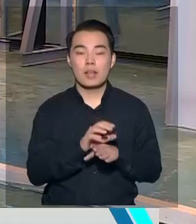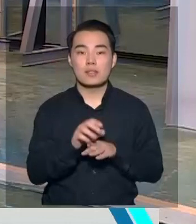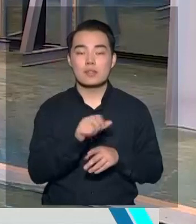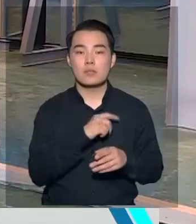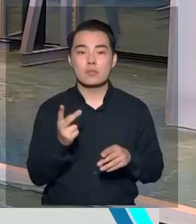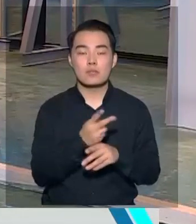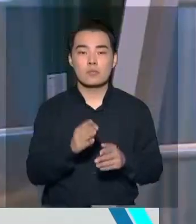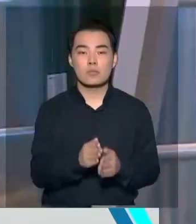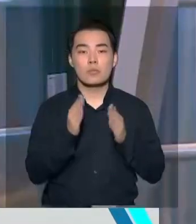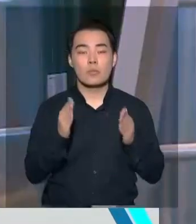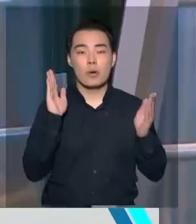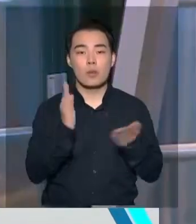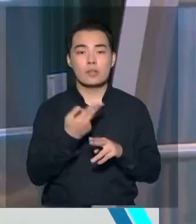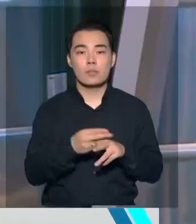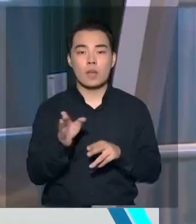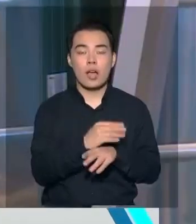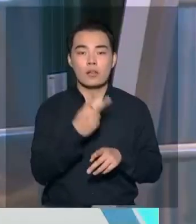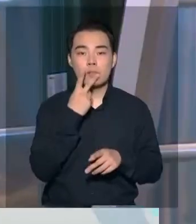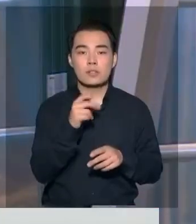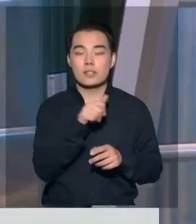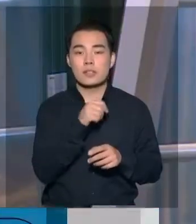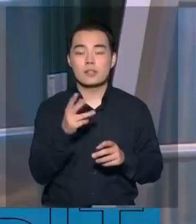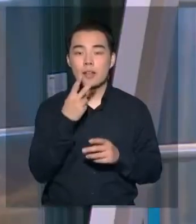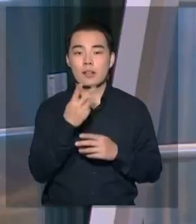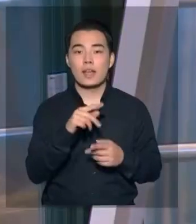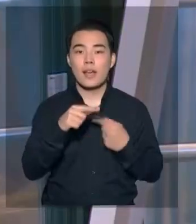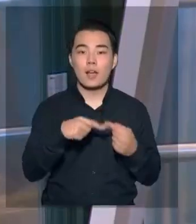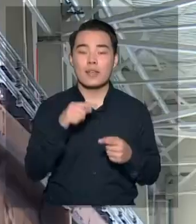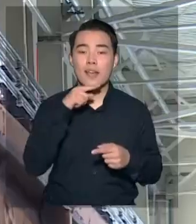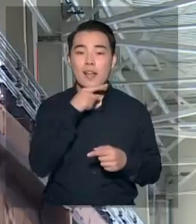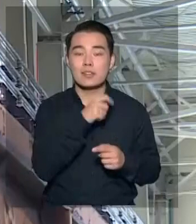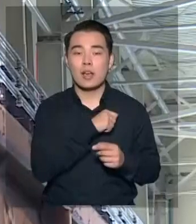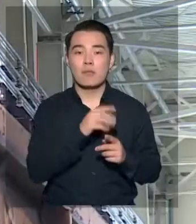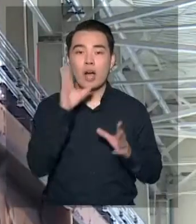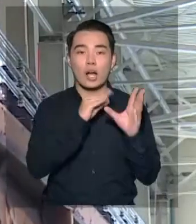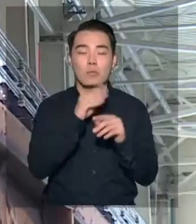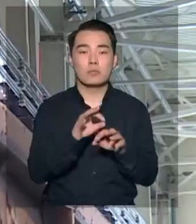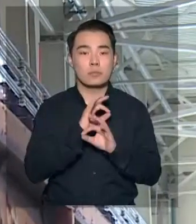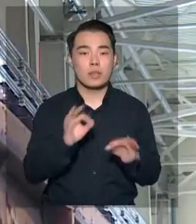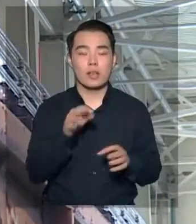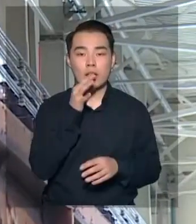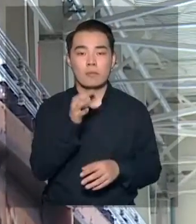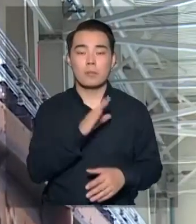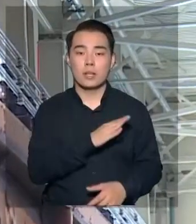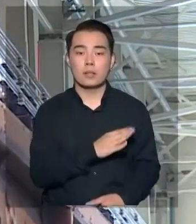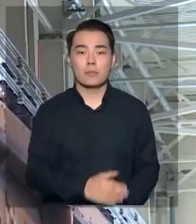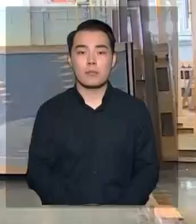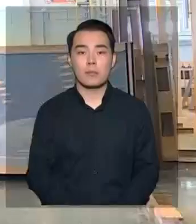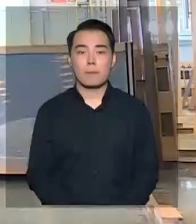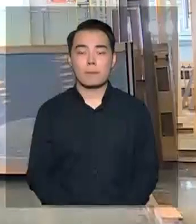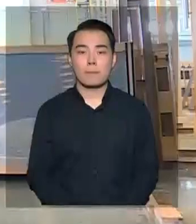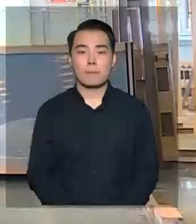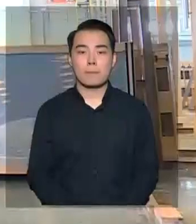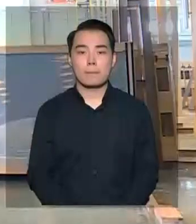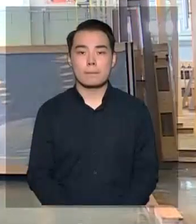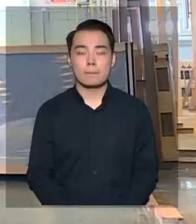еселе болғаймақ. Бұл тек Сыр өңірінің ғана емес, тұтас ел экономикасына серпін берері сөзсіз. Елжас Әбділда, Жасұлан Бақытбек,